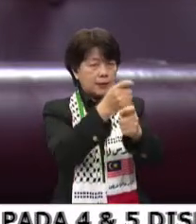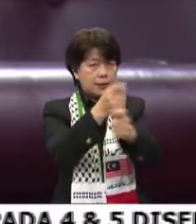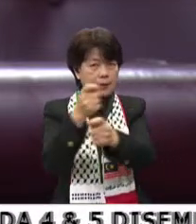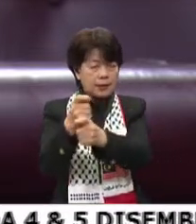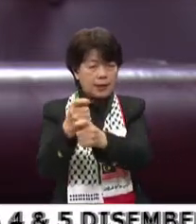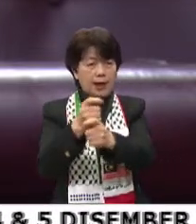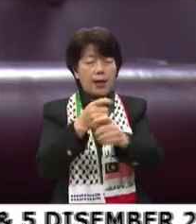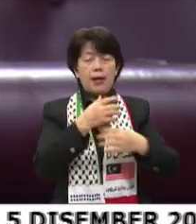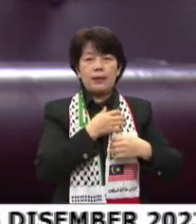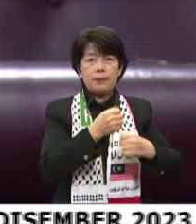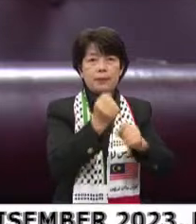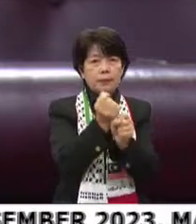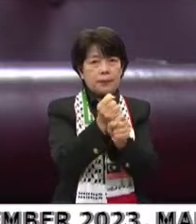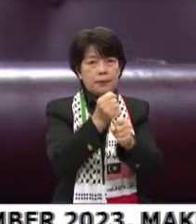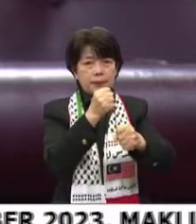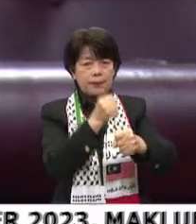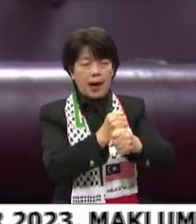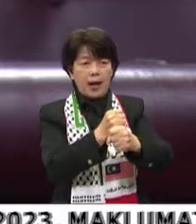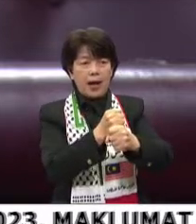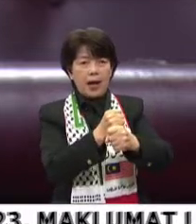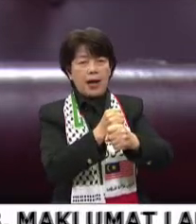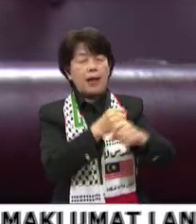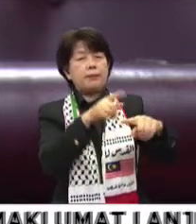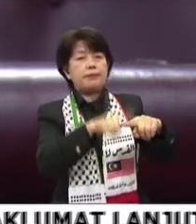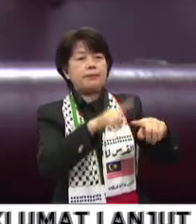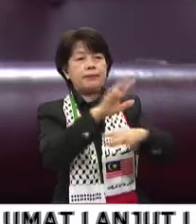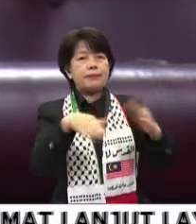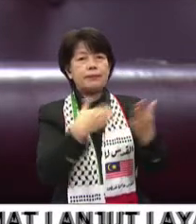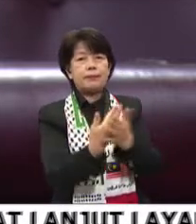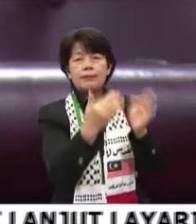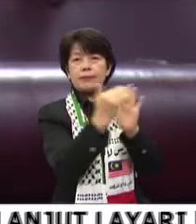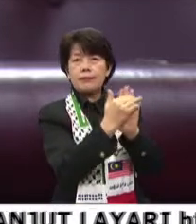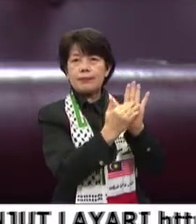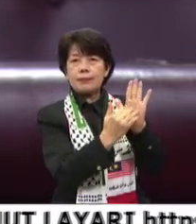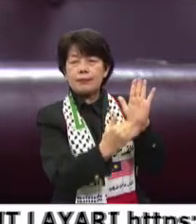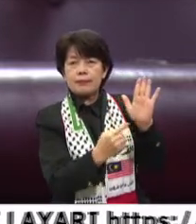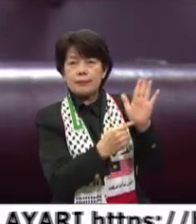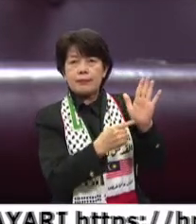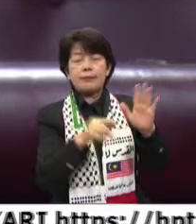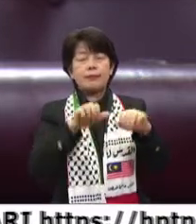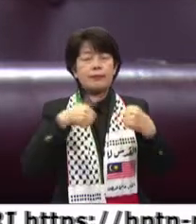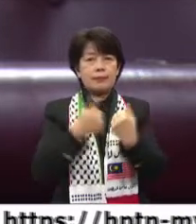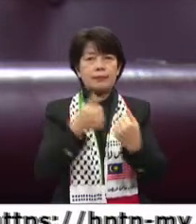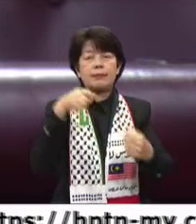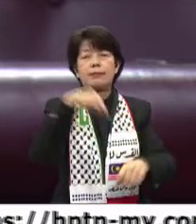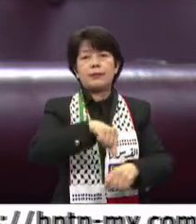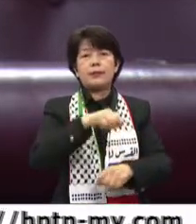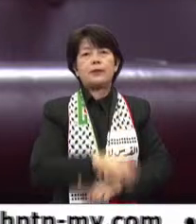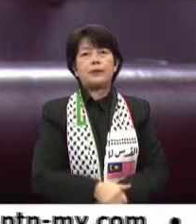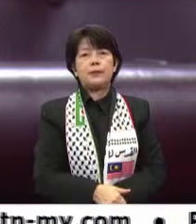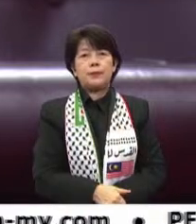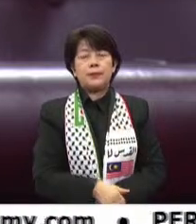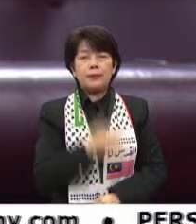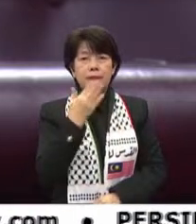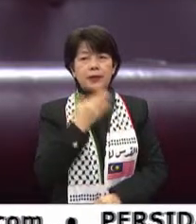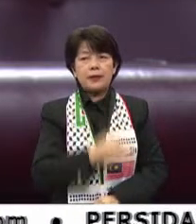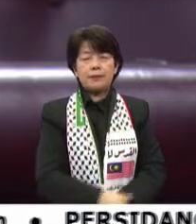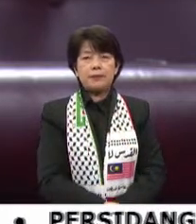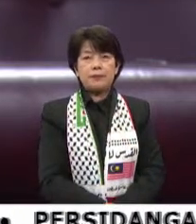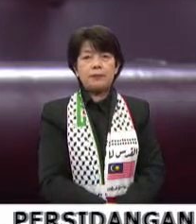keanggotaannya tertakluk kepada peraturan-peraturan kesatuan sekerja itu